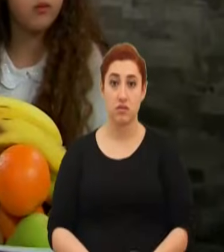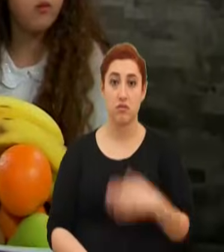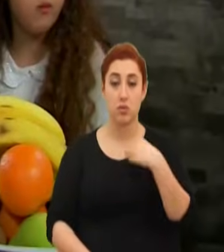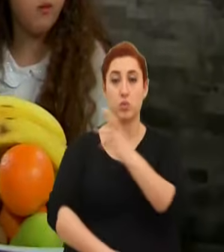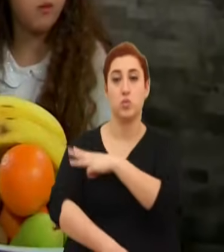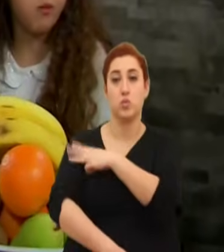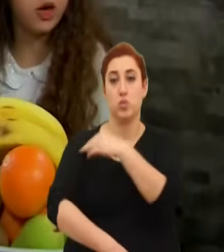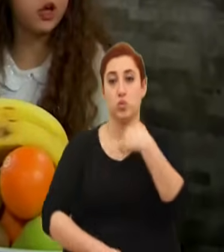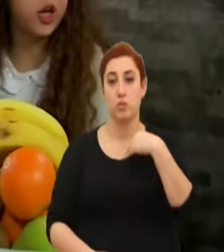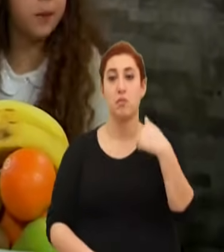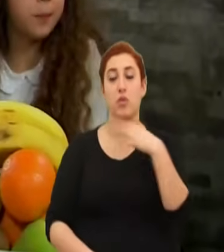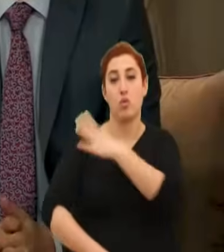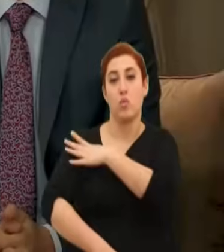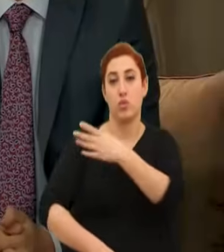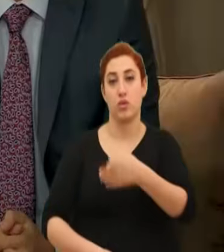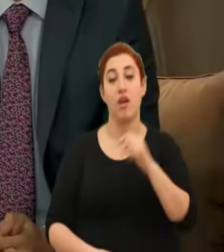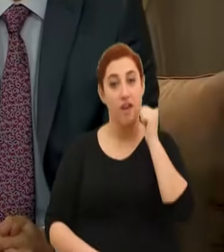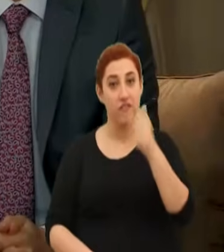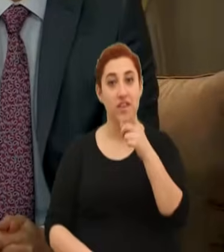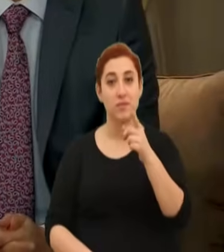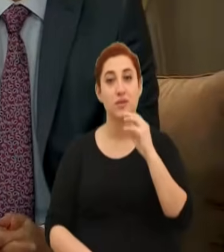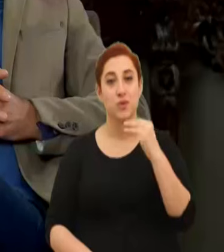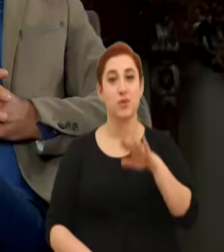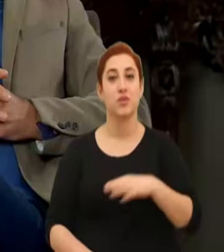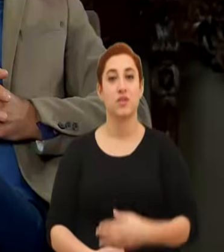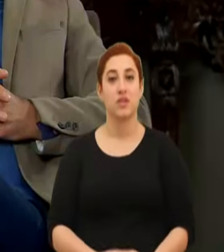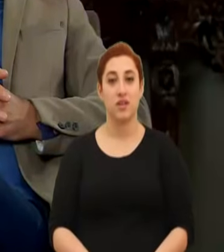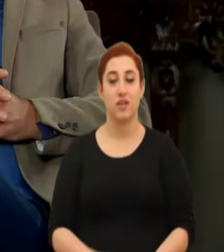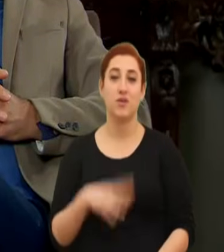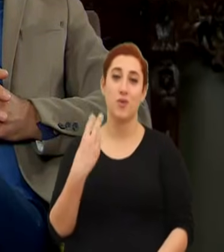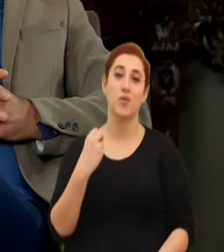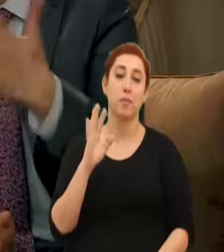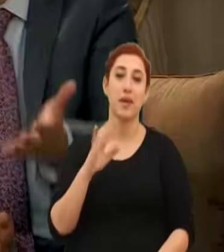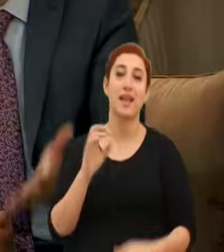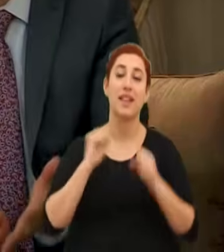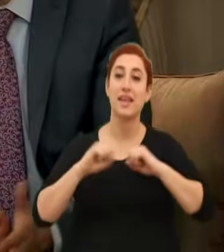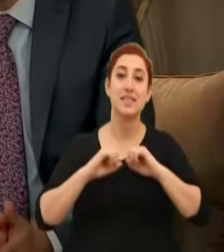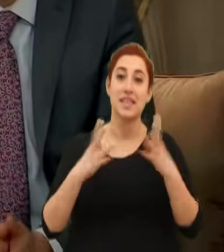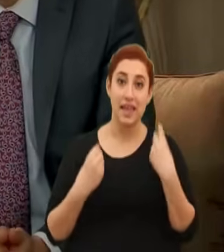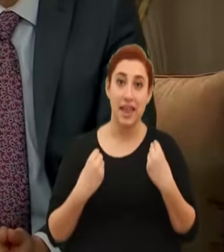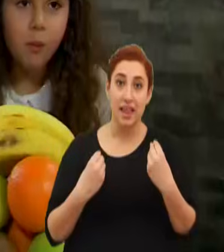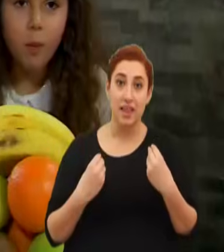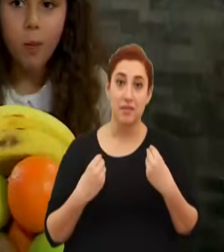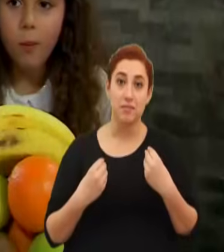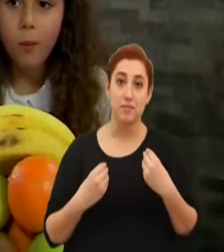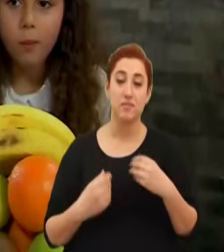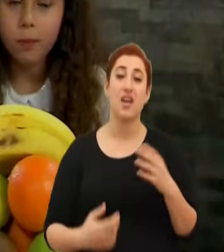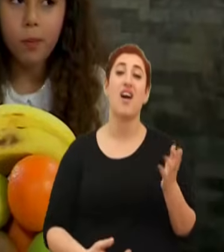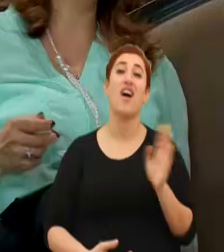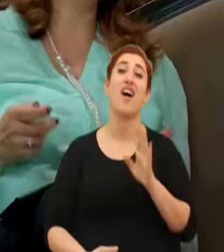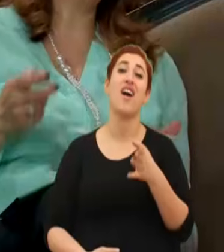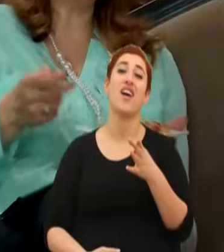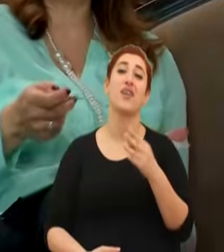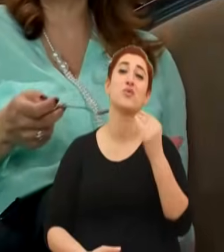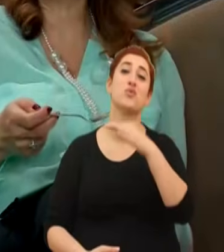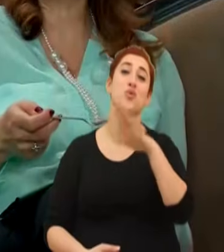Ben üçe gidiyorum. Ben dörde. Aferin size çocuklar. Çok güzel. Peki dersleriniz nasıl? İyi mi bari? Ay